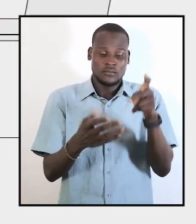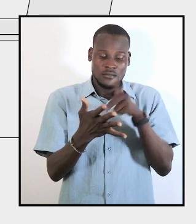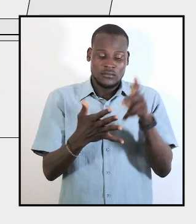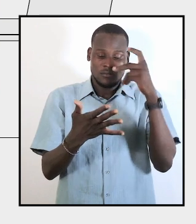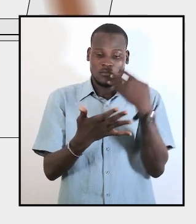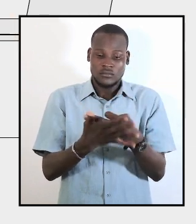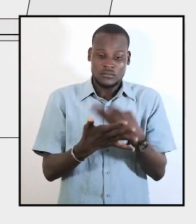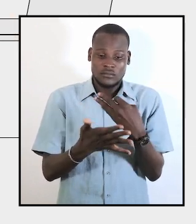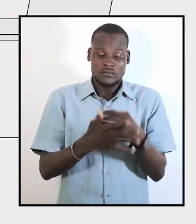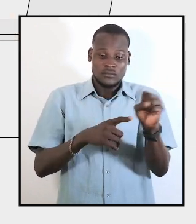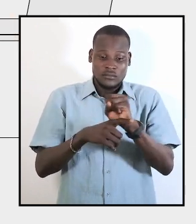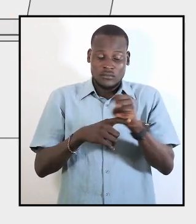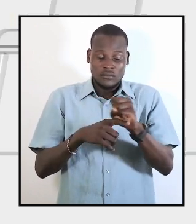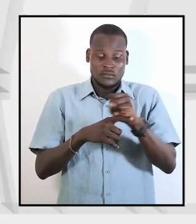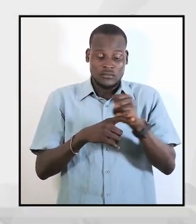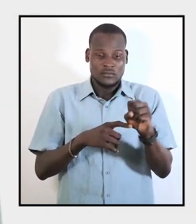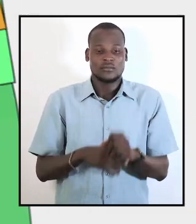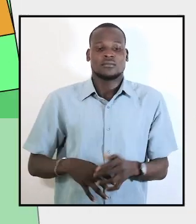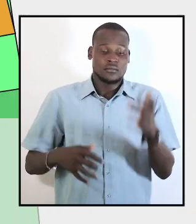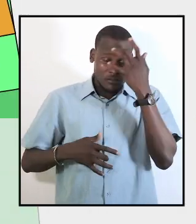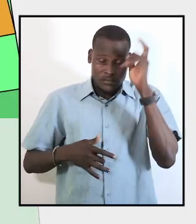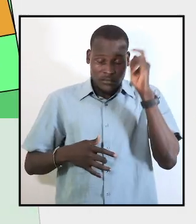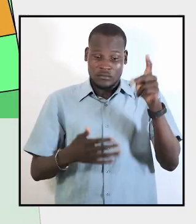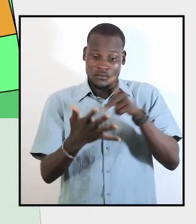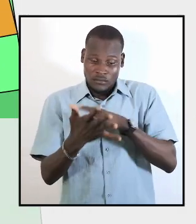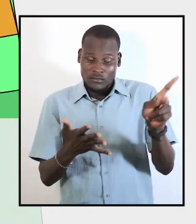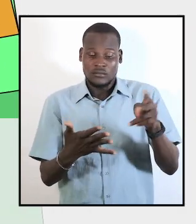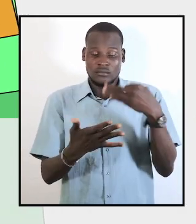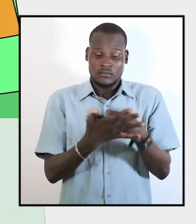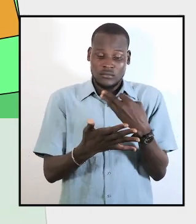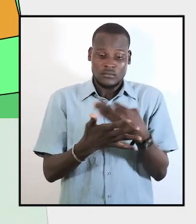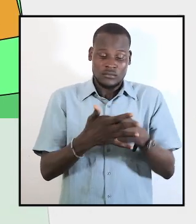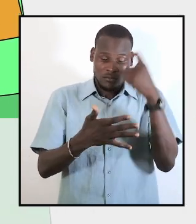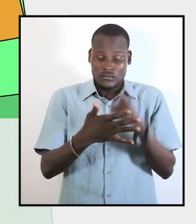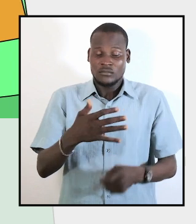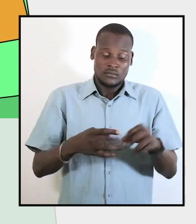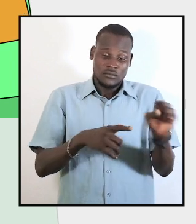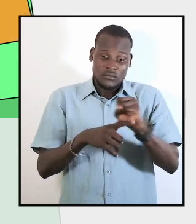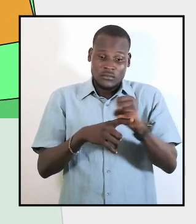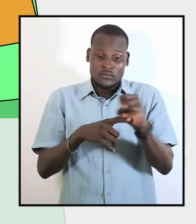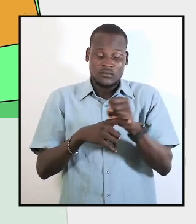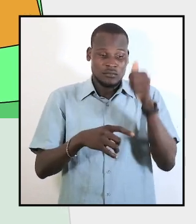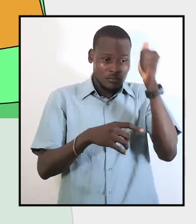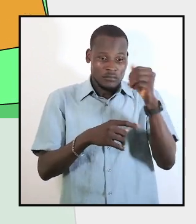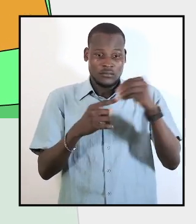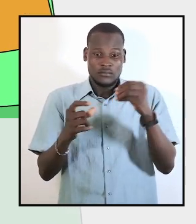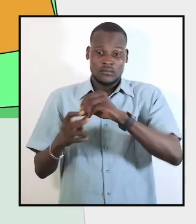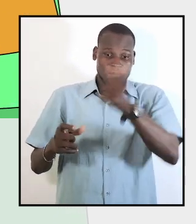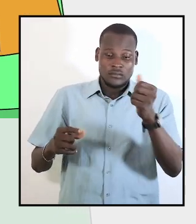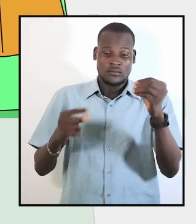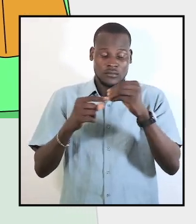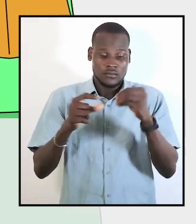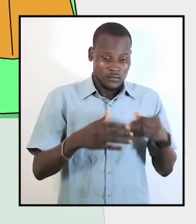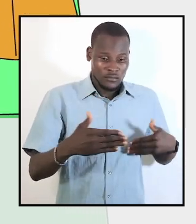au coût des soins selon la réglementation en vigueur. Le patient est tenu de participer au coût des soins en payant ses factures de soins, soit